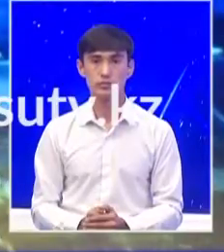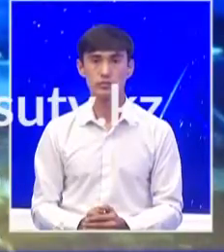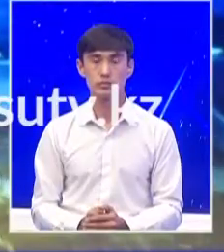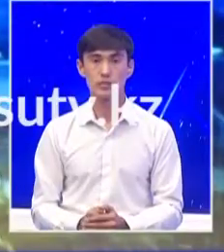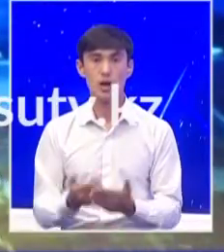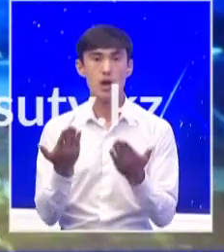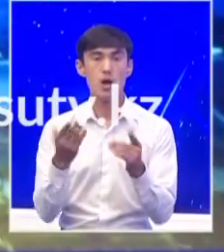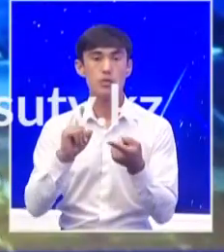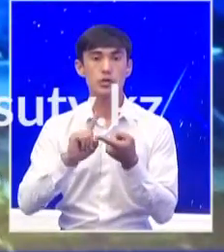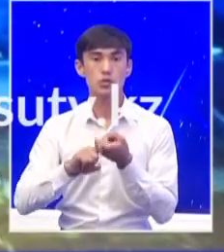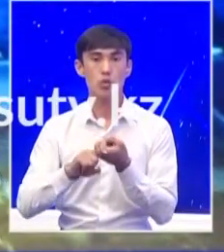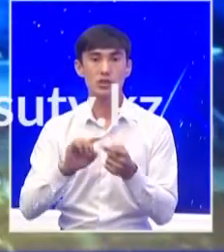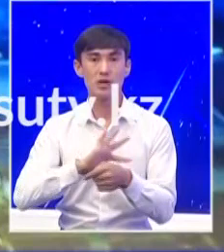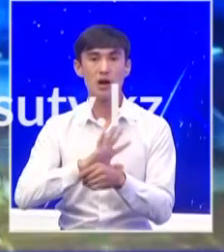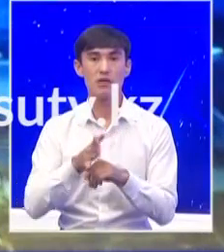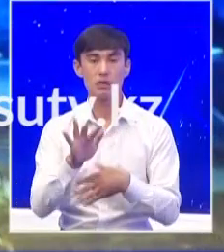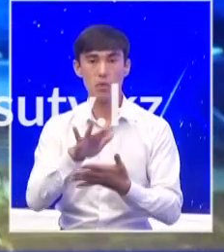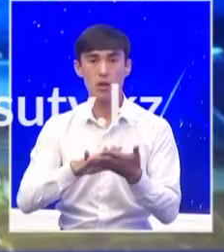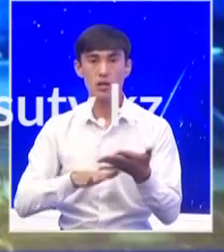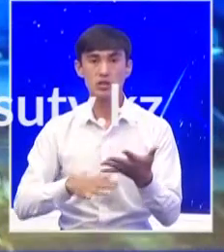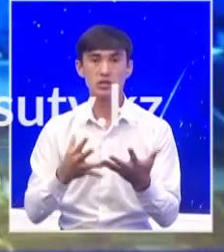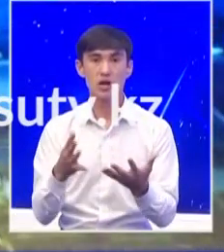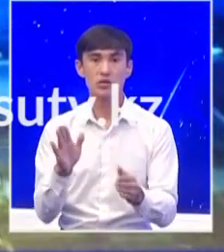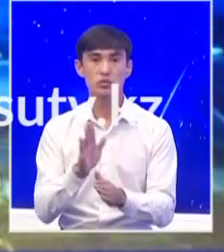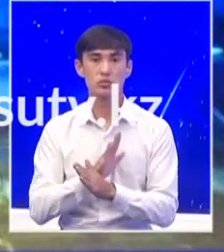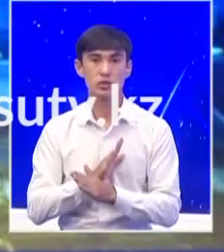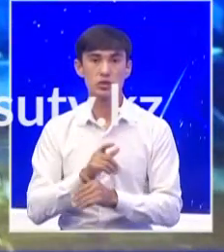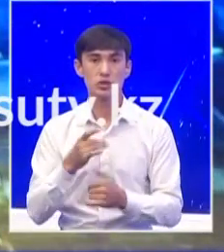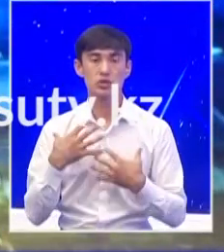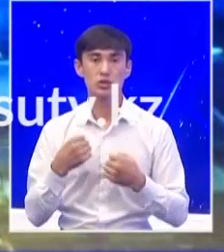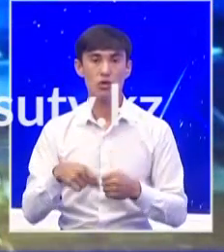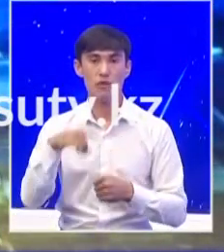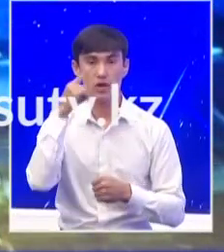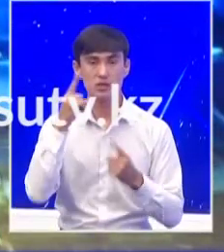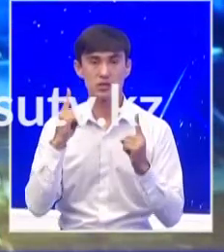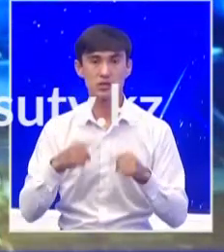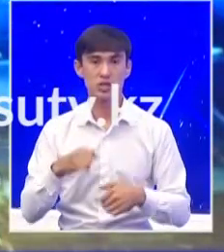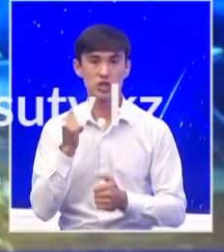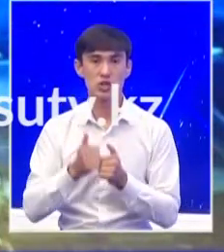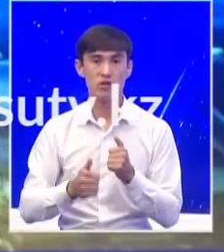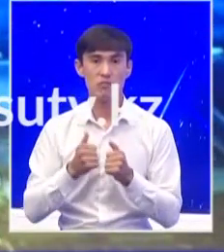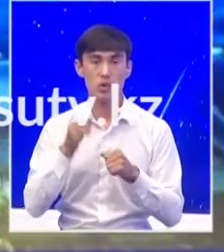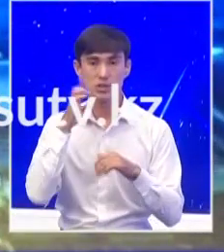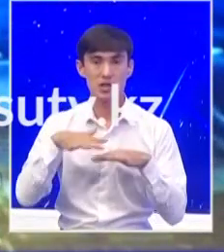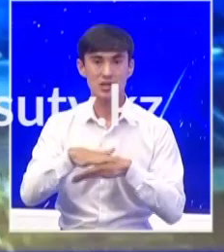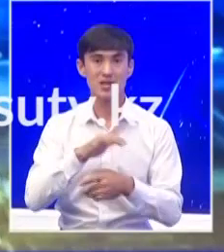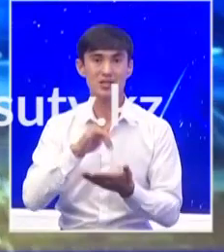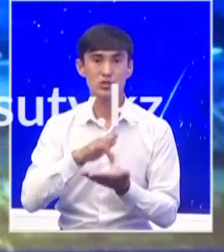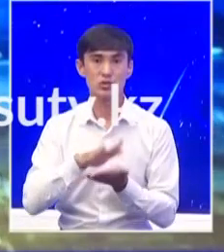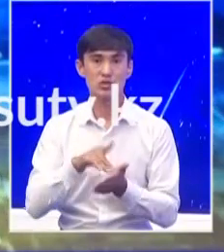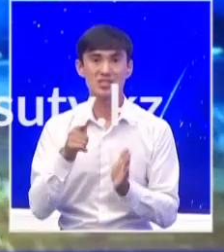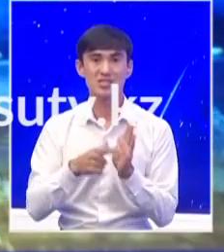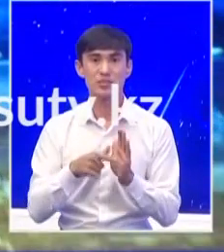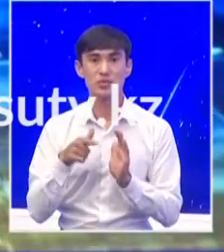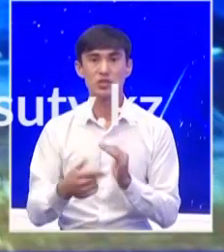Об эпидситуации. Коронавирус продолжает забирать жизни и здоровье казахстанцев. Ежедневно по стране регистрируется 7